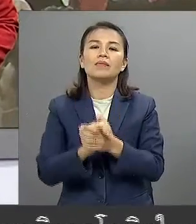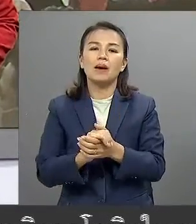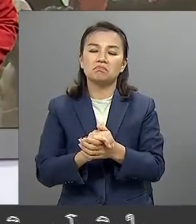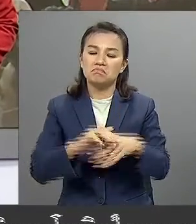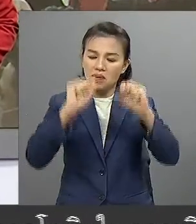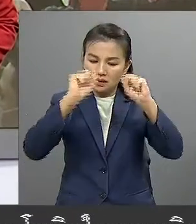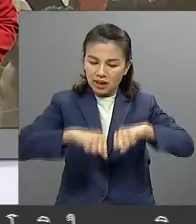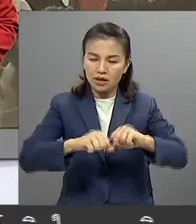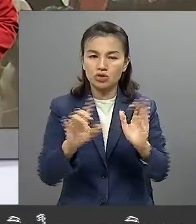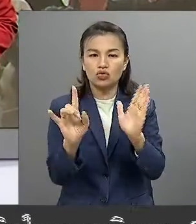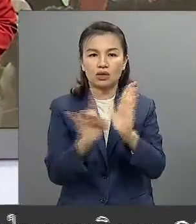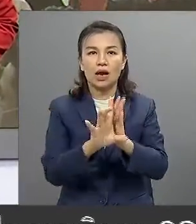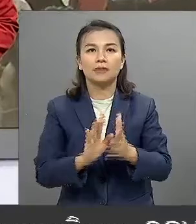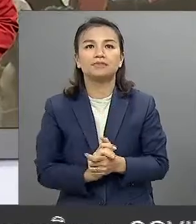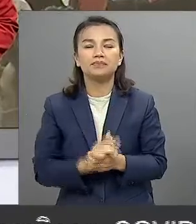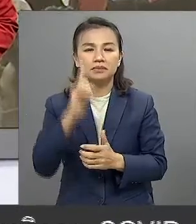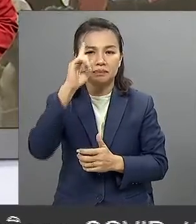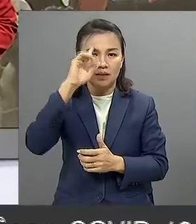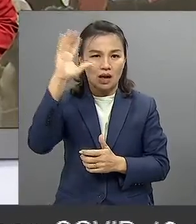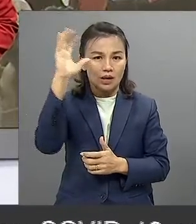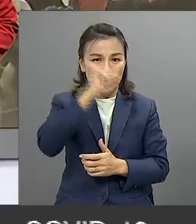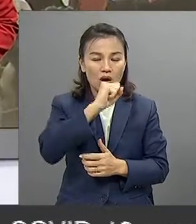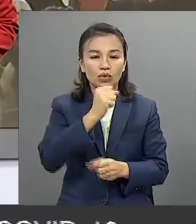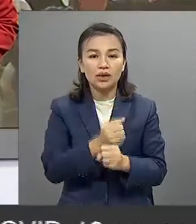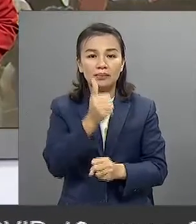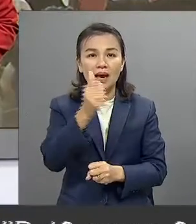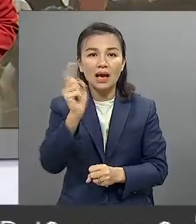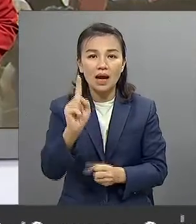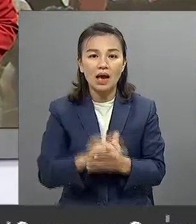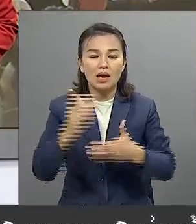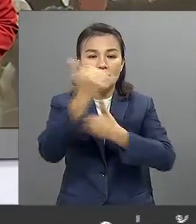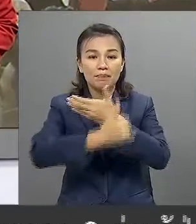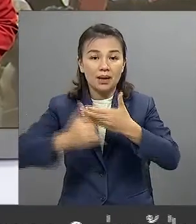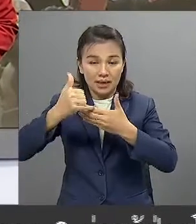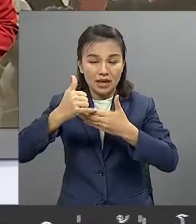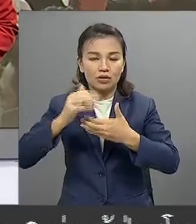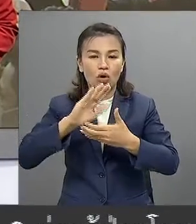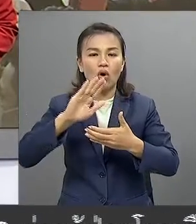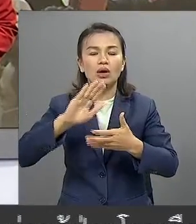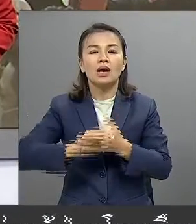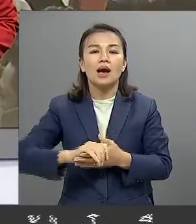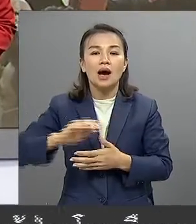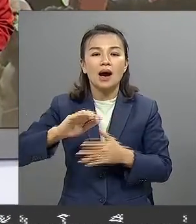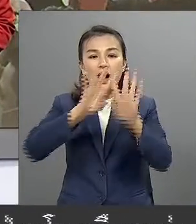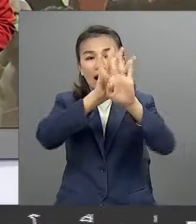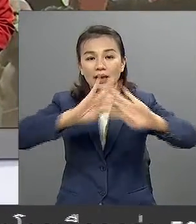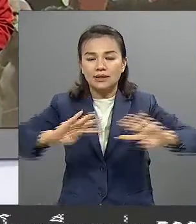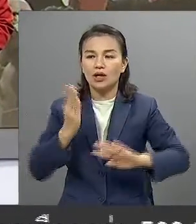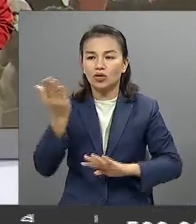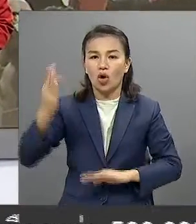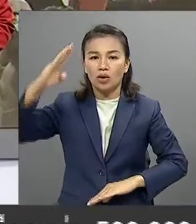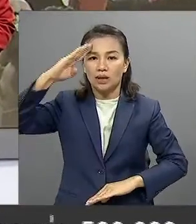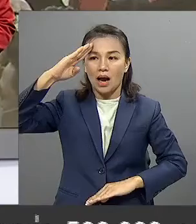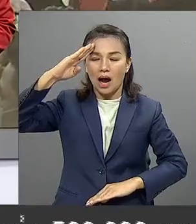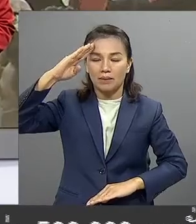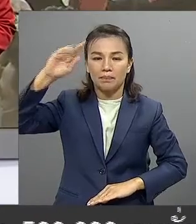สิ่งที่พอจะคาดเดาได้จากการหารือในวันนี้ก็คืออาเซียนนะคะอาจจะหาทางออกด้วยการเรียกร้องให้กองทัพเรียนมายุติการใช้